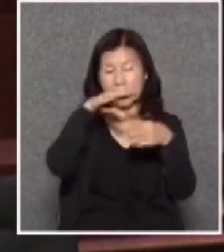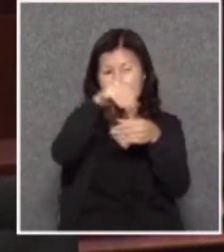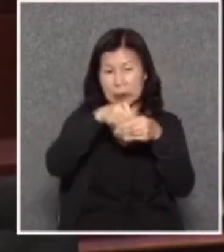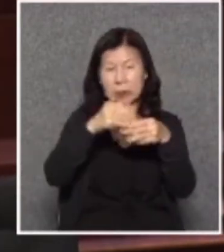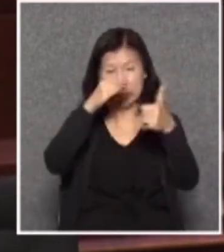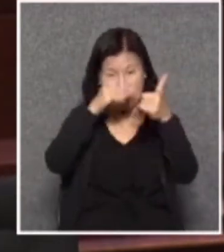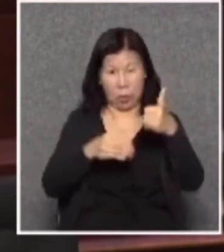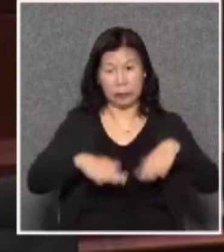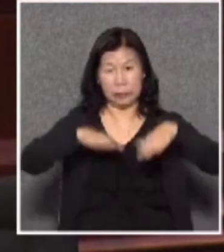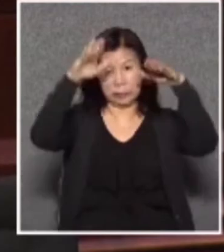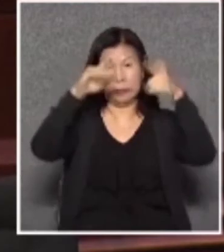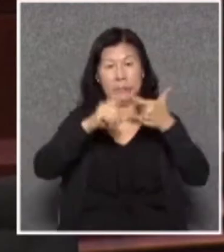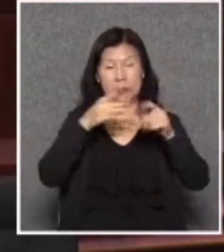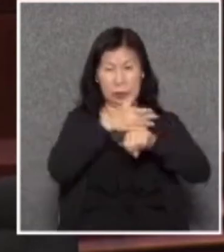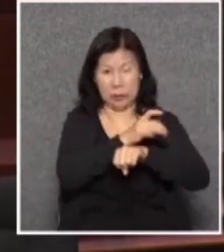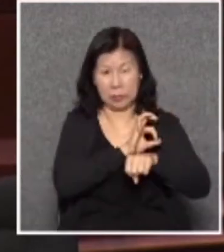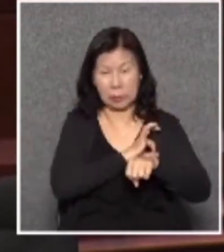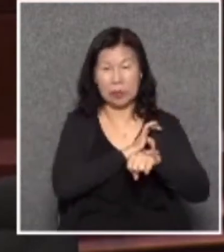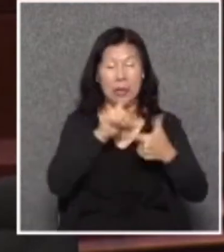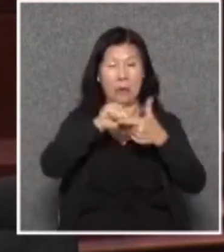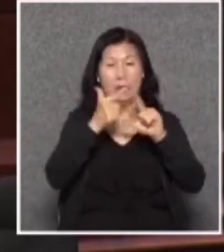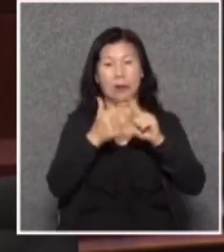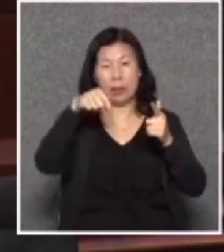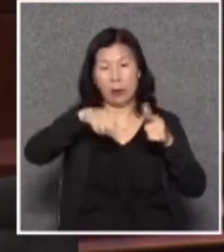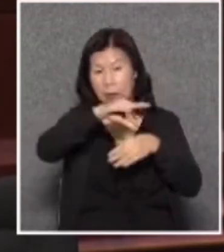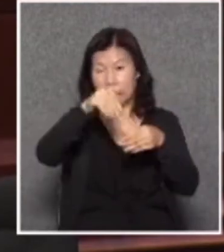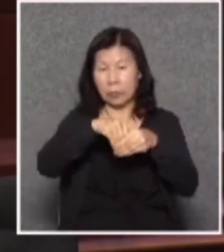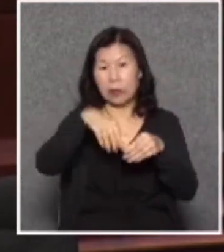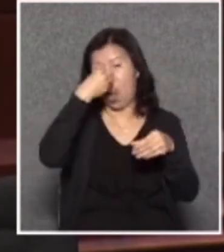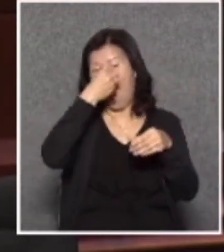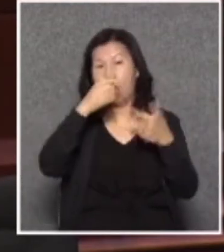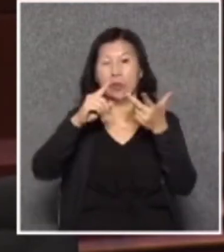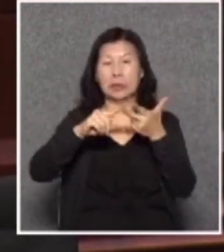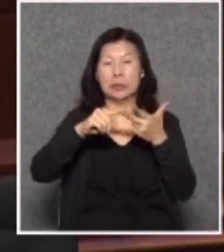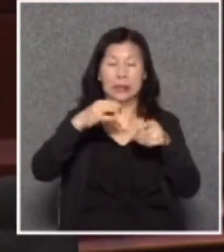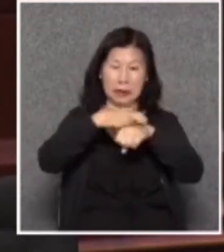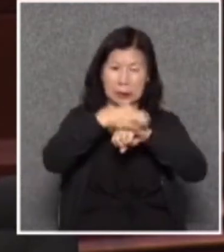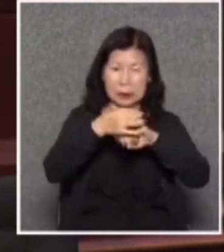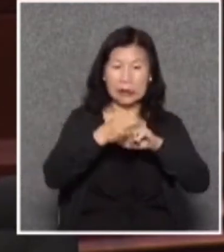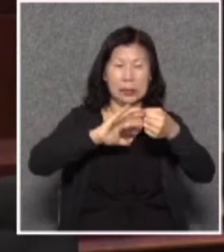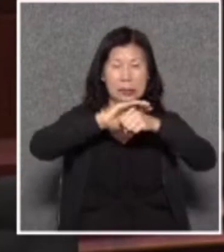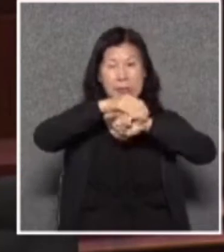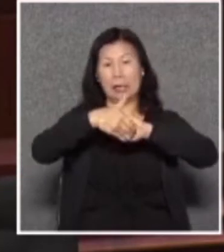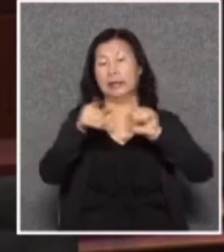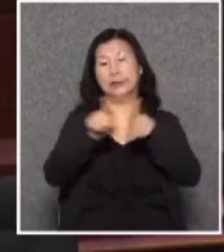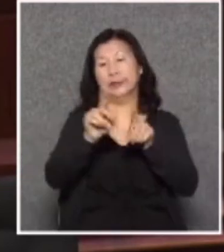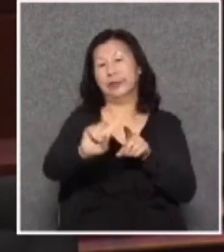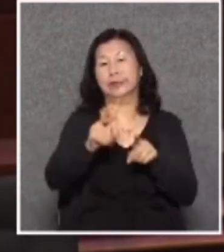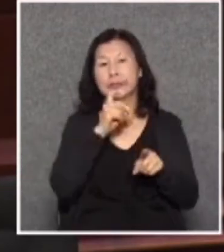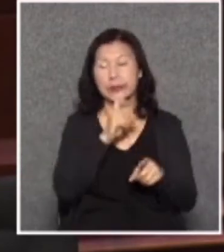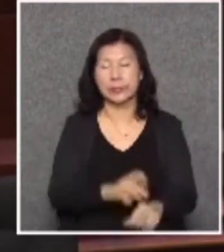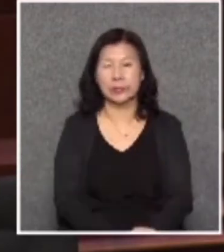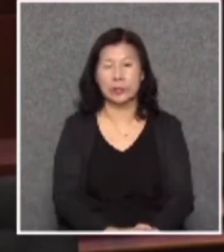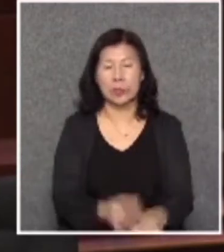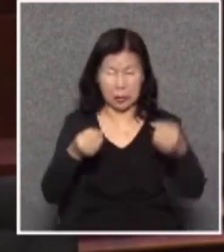成長、社會和文化，而裏面包含了本地、國家和世界的層面，科